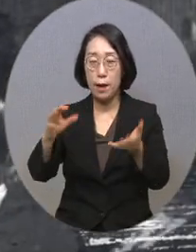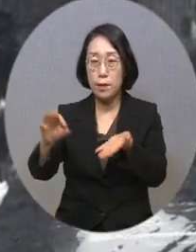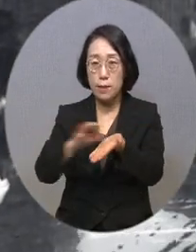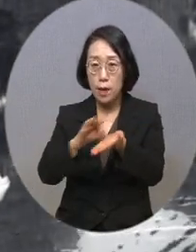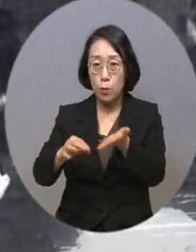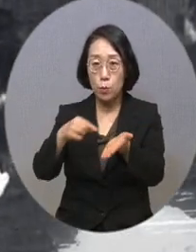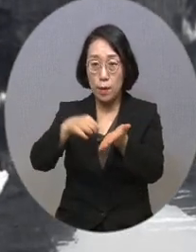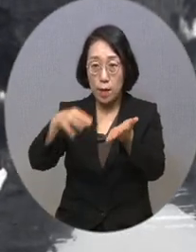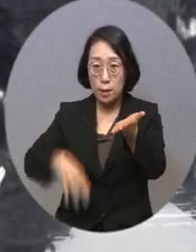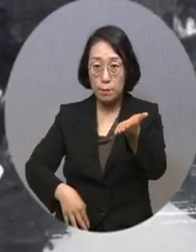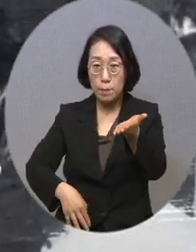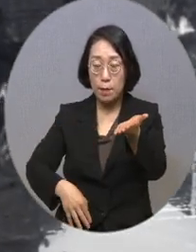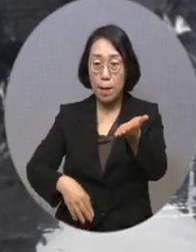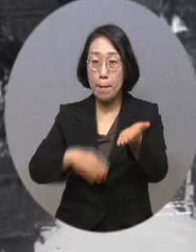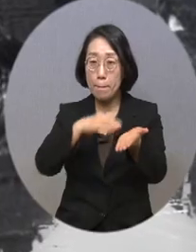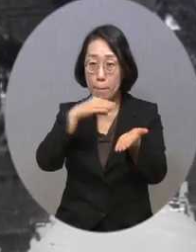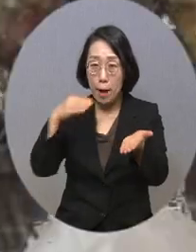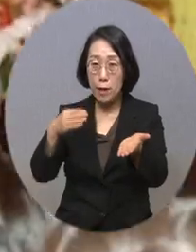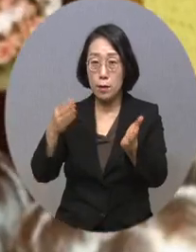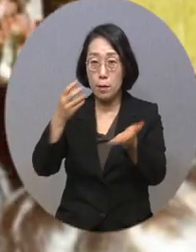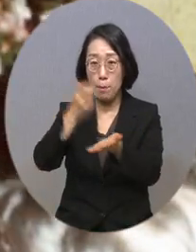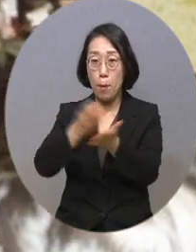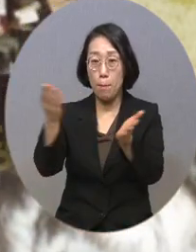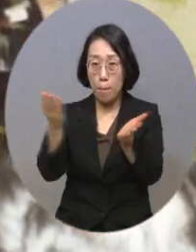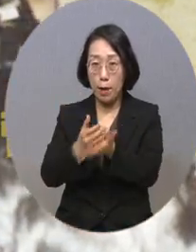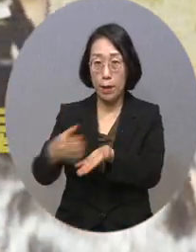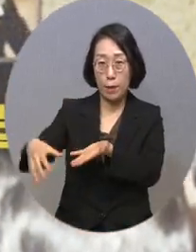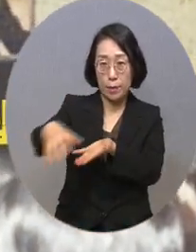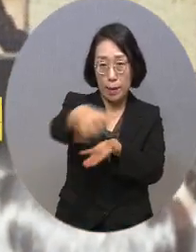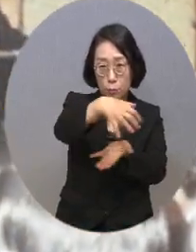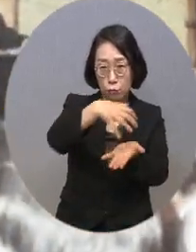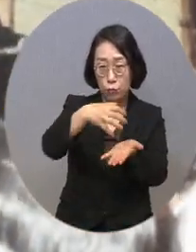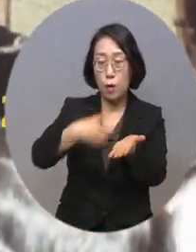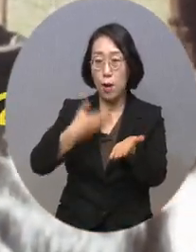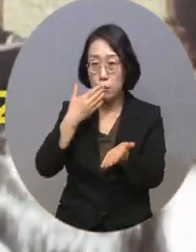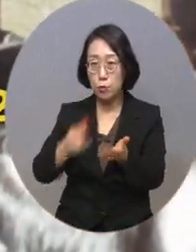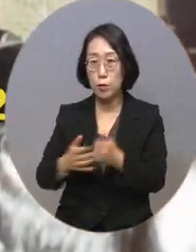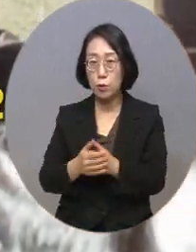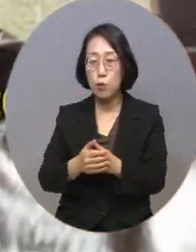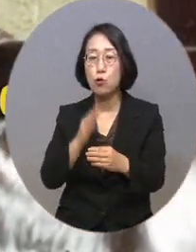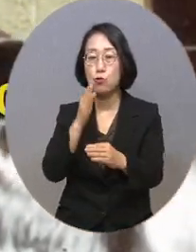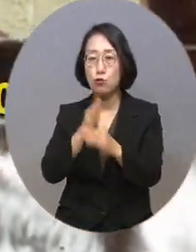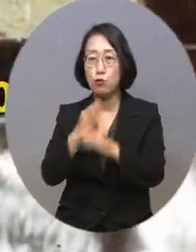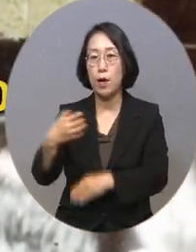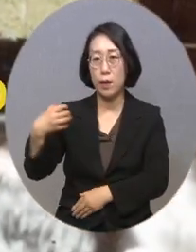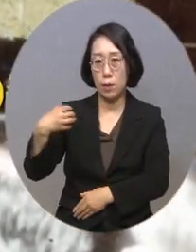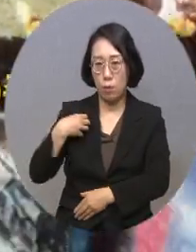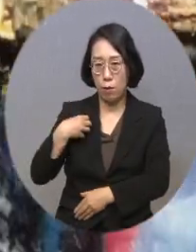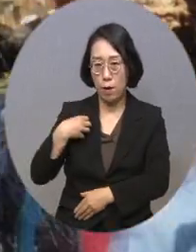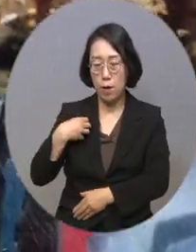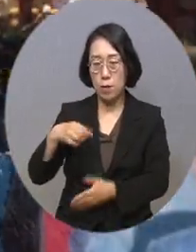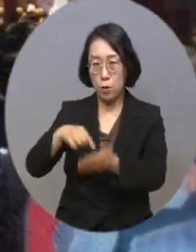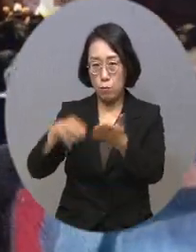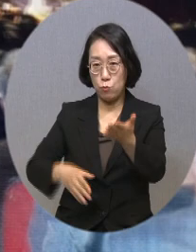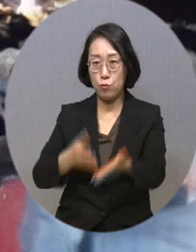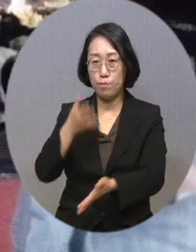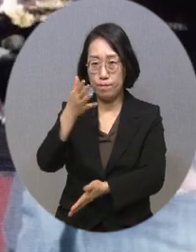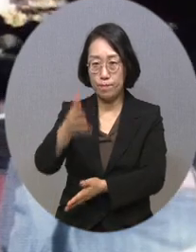세금을 적법하게 징수하고 납부할 수 있도록 국가와 국민 사이에서 가교 역할을 하는 조세 전문